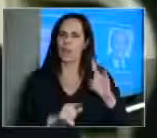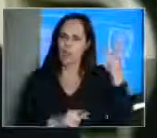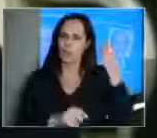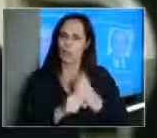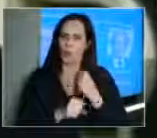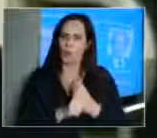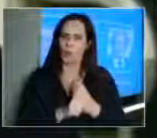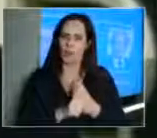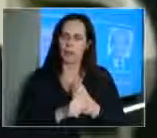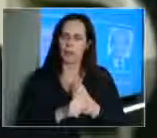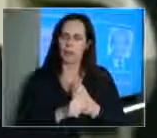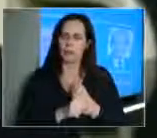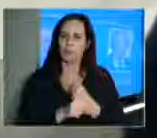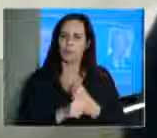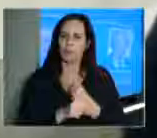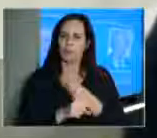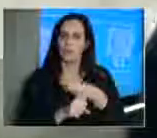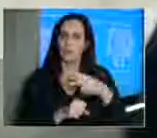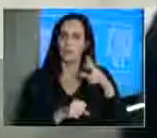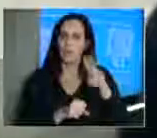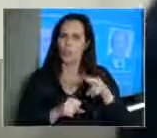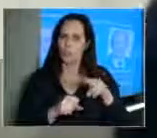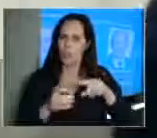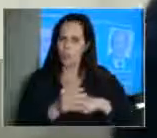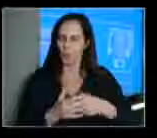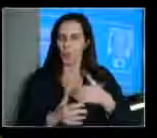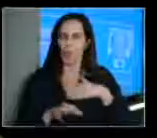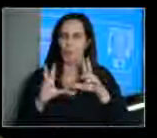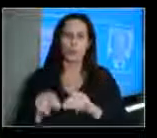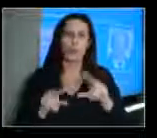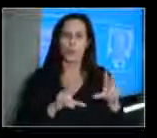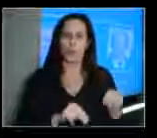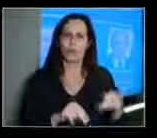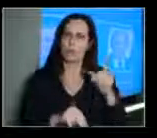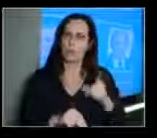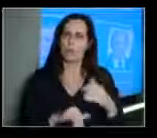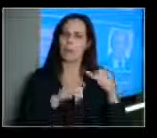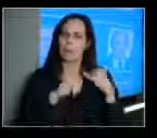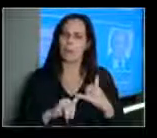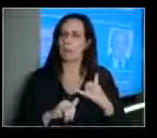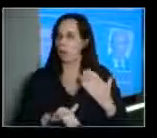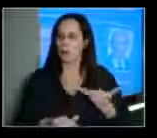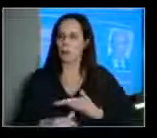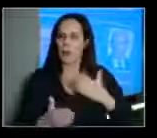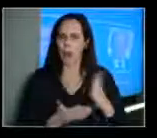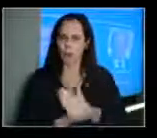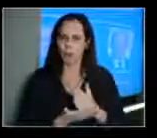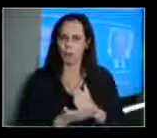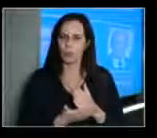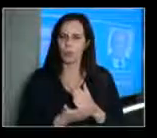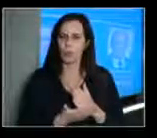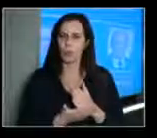אוסף מידע ויש לו כרטיס מטרות. אנחנו בדיוק אותו דבר צריכים לספק למקבלי החלטות,